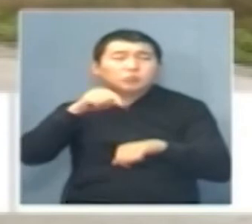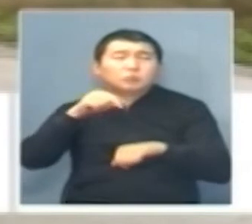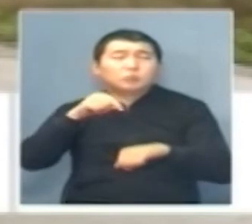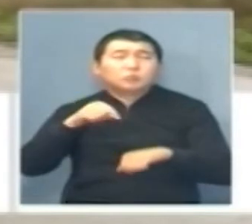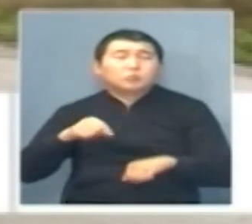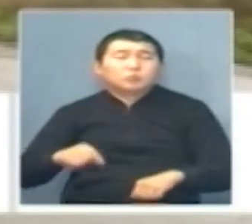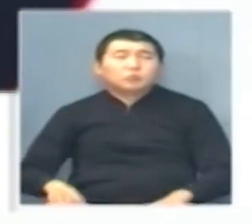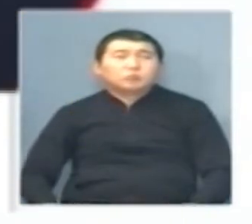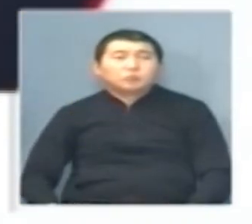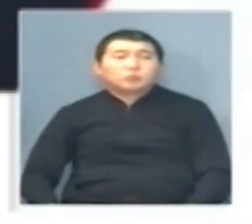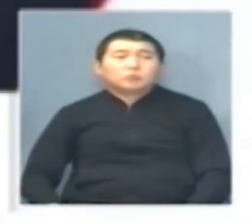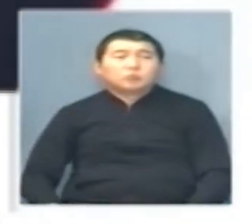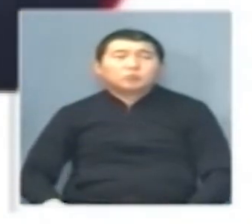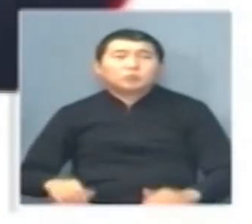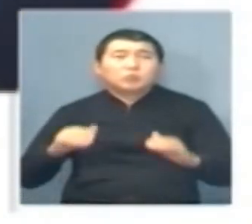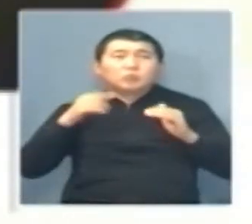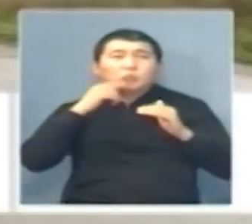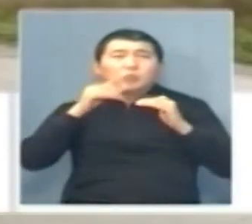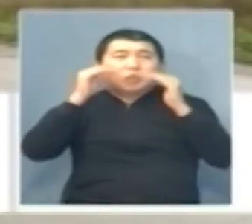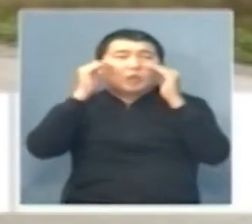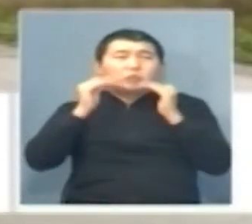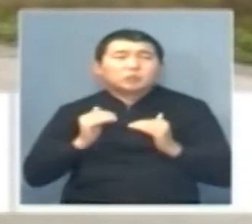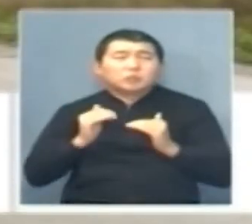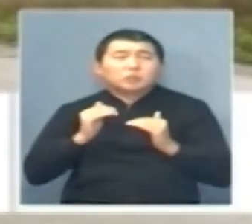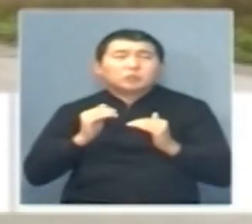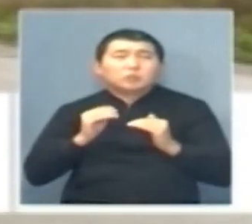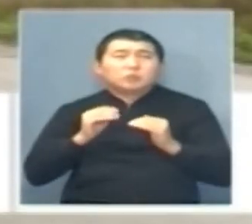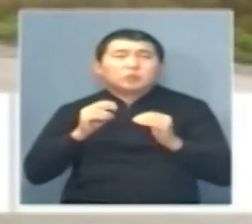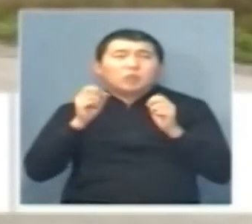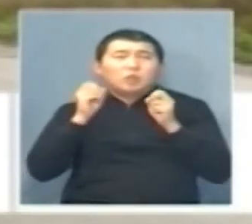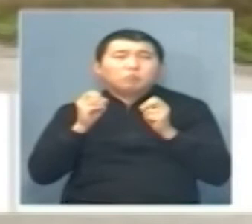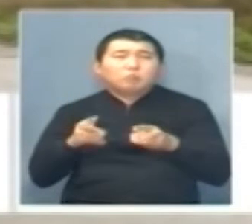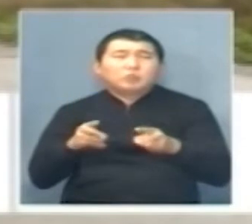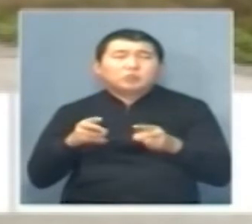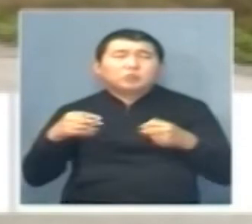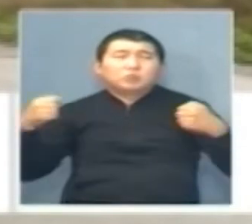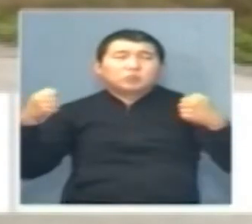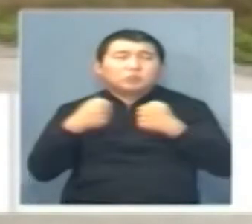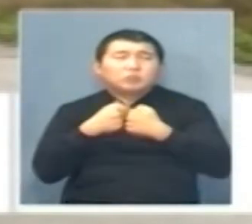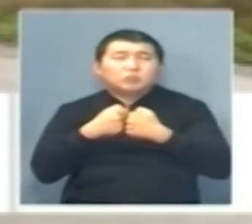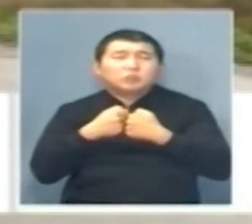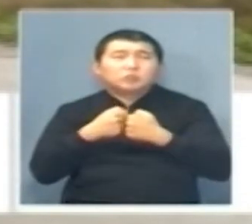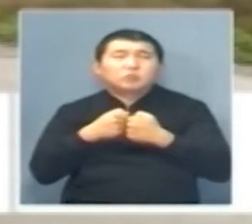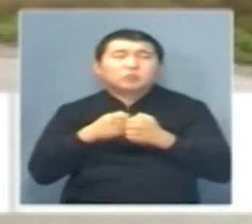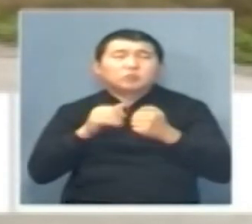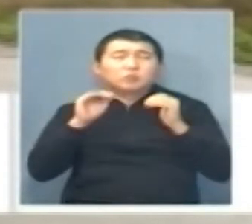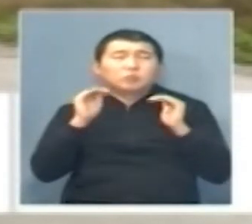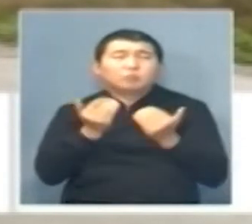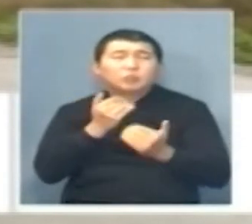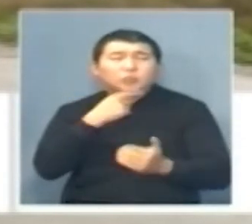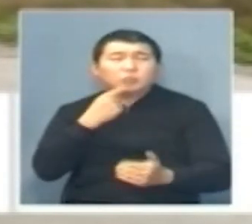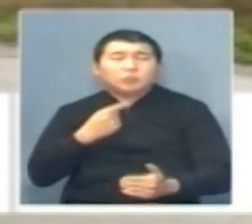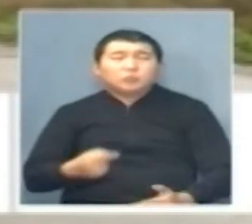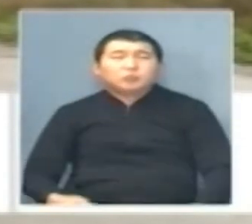снизить уровень аварийности на дорогах. На сегодняшний день на областных дорогах и улицах введено в эксплуатацию более 4000 квадратных